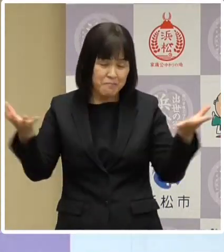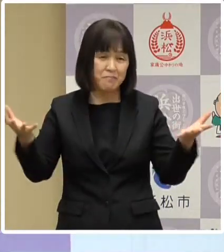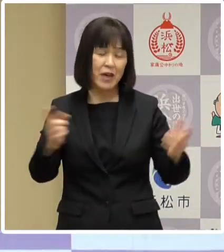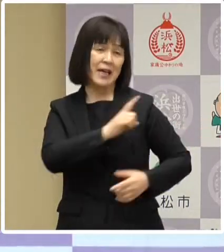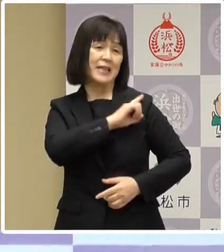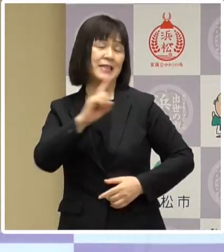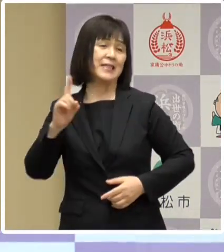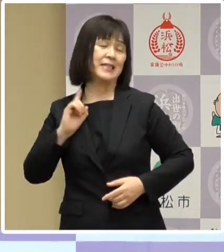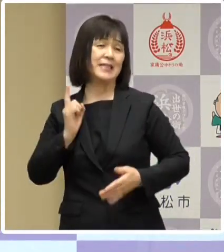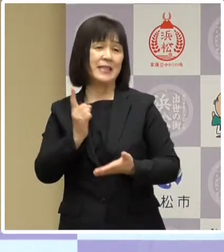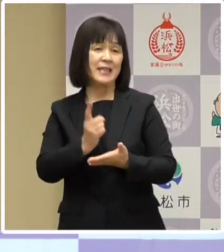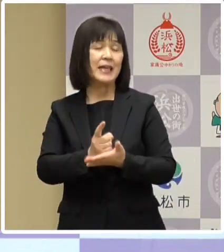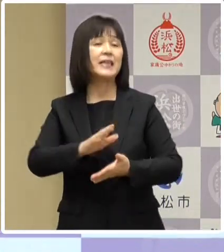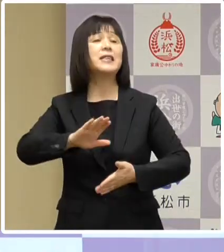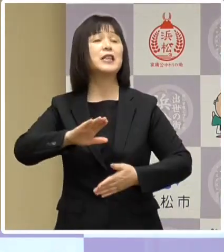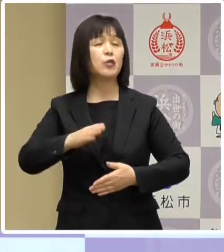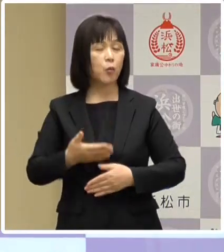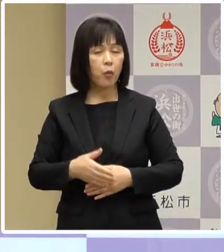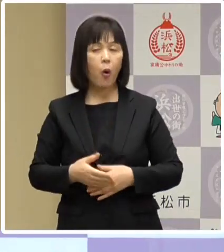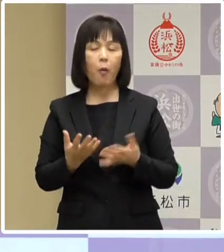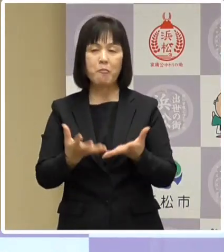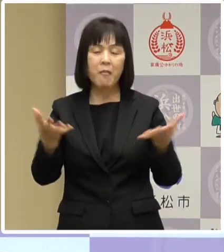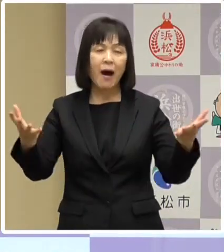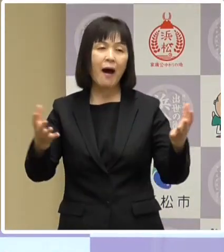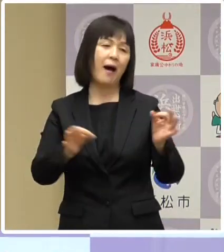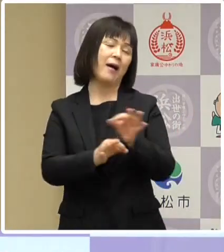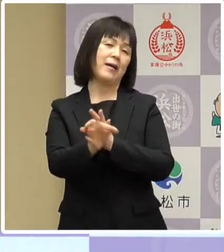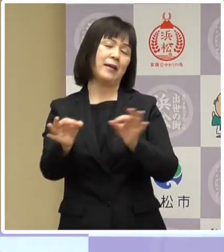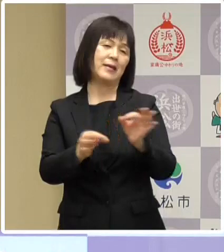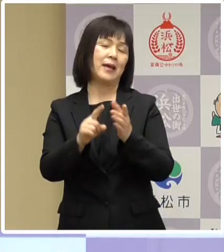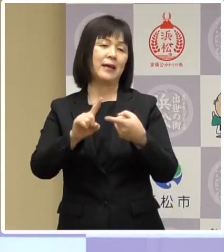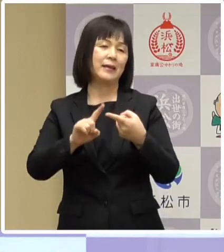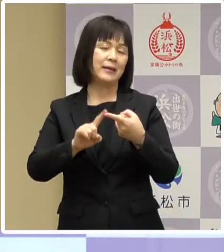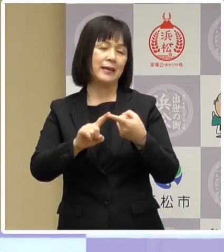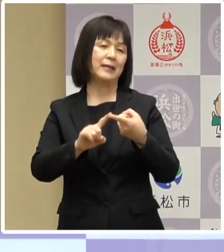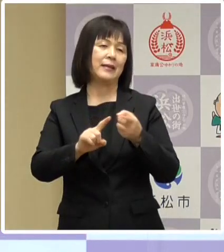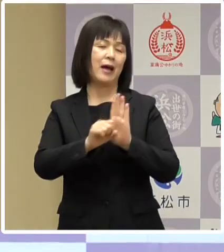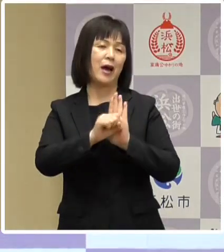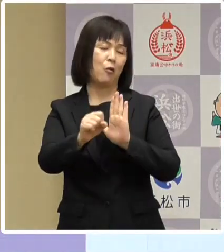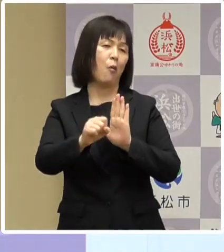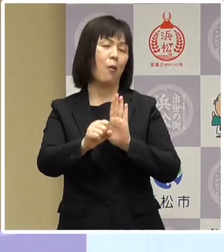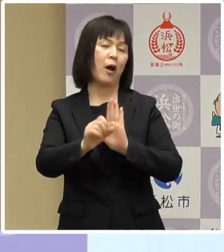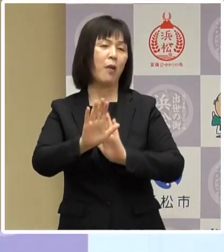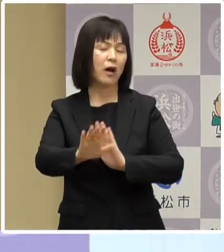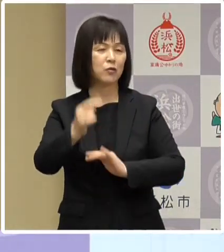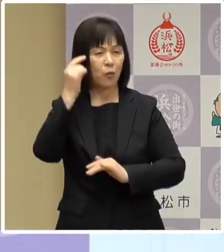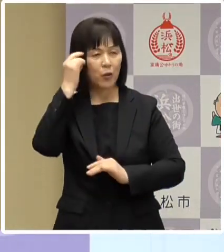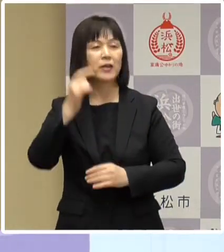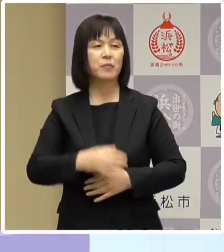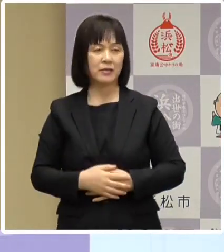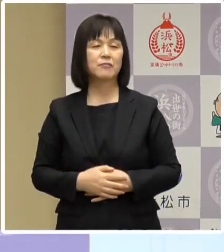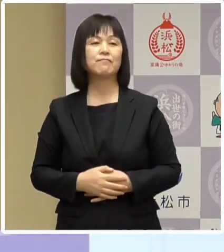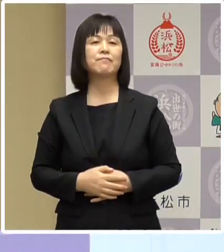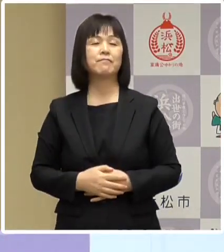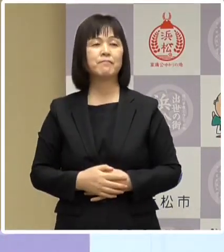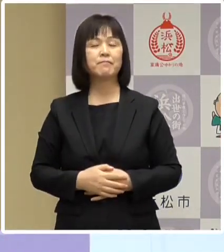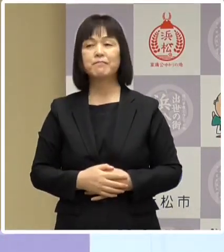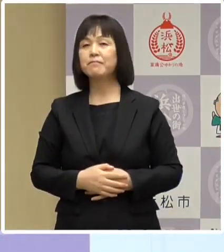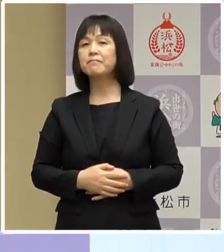1日イベントではありますけれども、大きな経済波及効果は見込めるというふうに思っております。 はい、すみません。